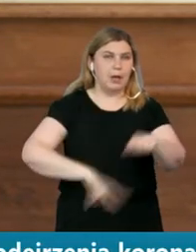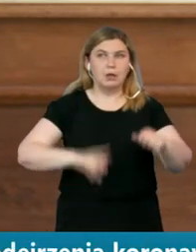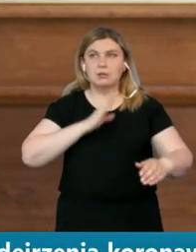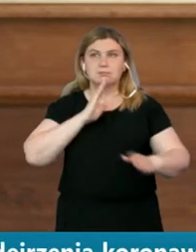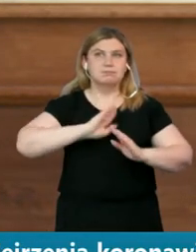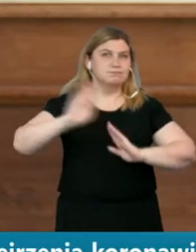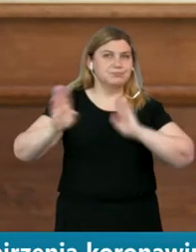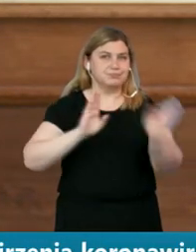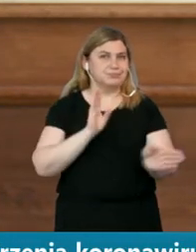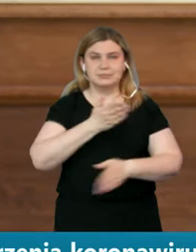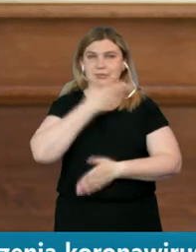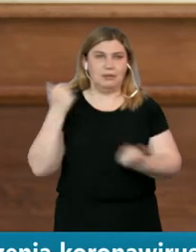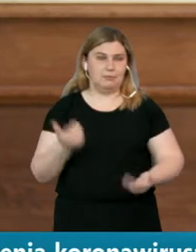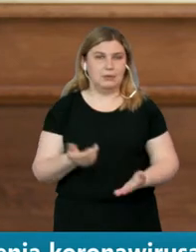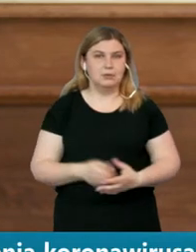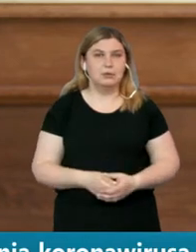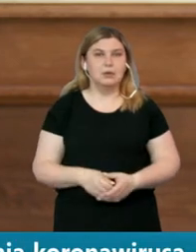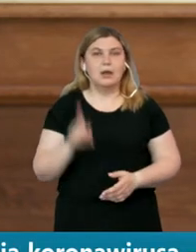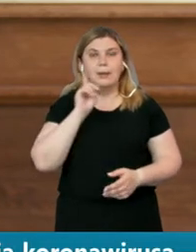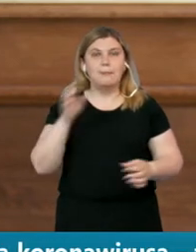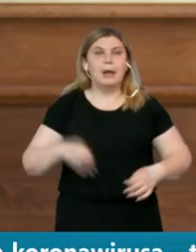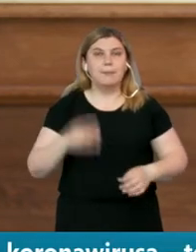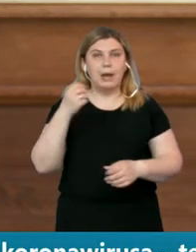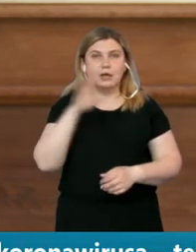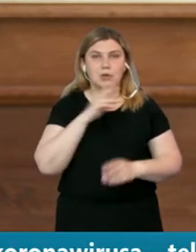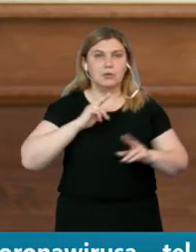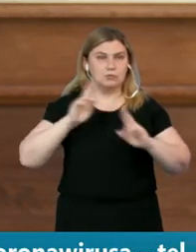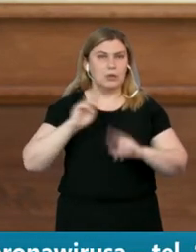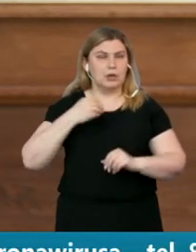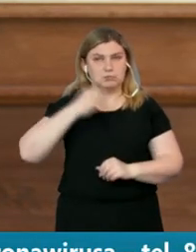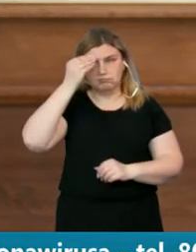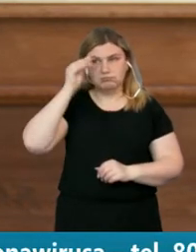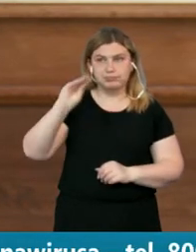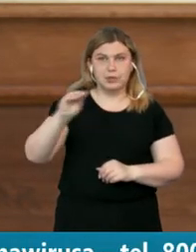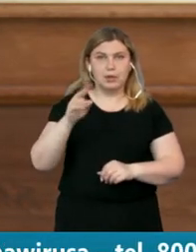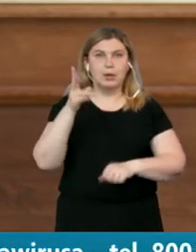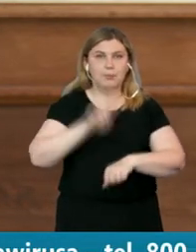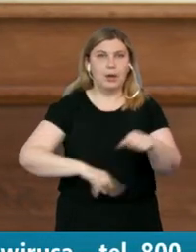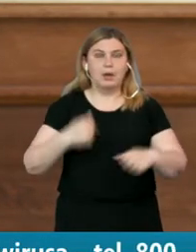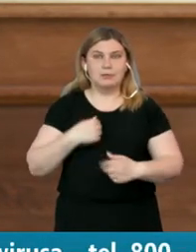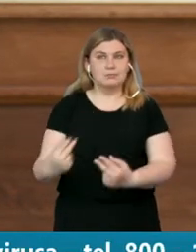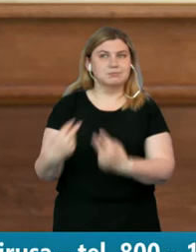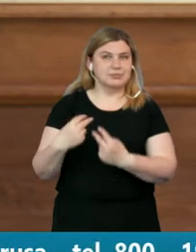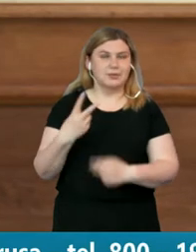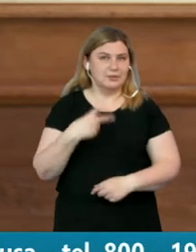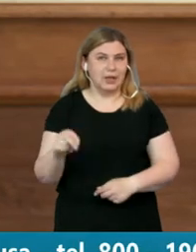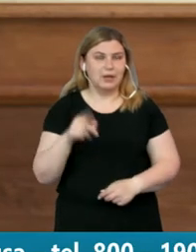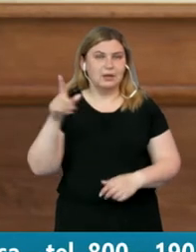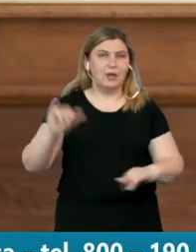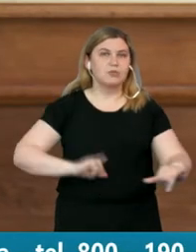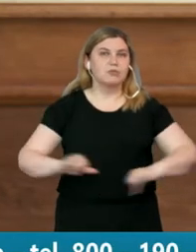ruchem brak. Panie Mariuszu, oczywiście ten sygnał prześlemy policji, natomiast nie jest to służba podlegająca prezydentowi miasta, jest to służba